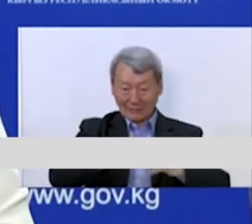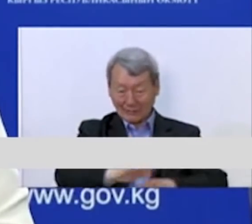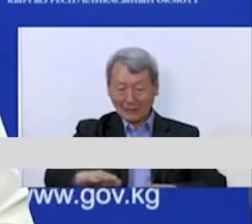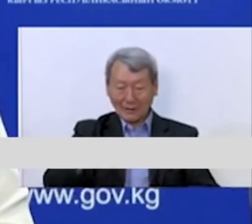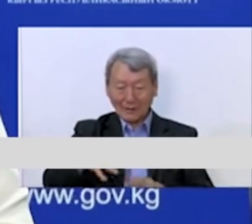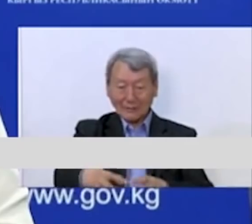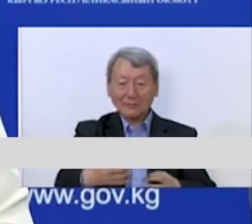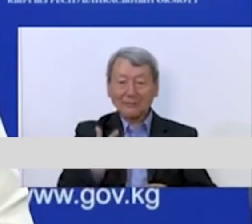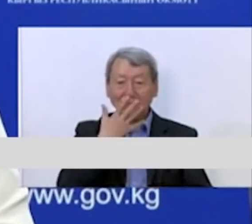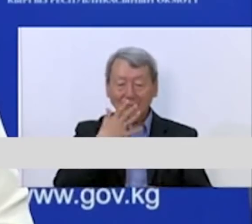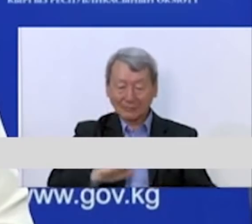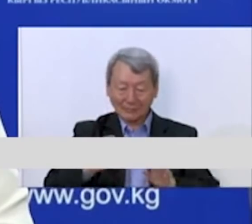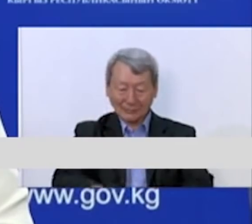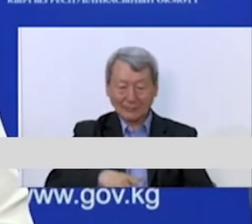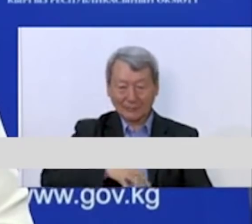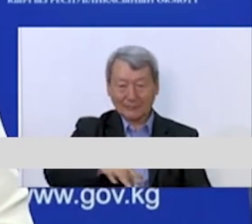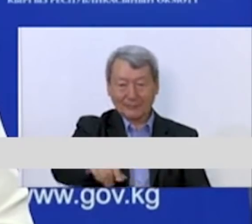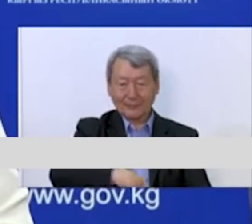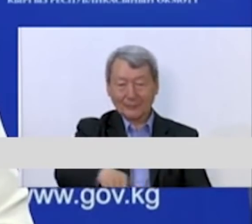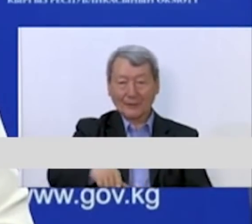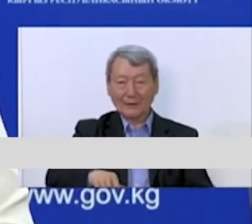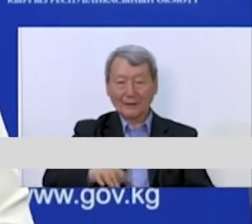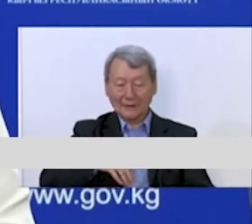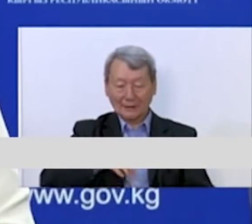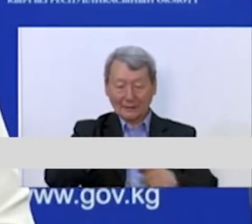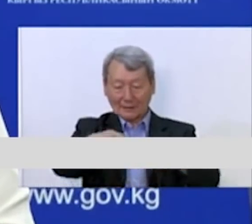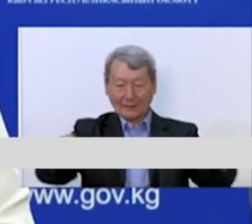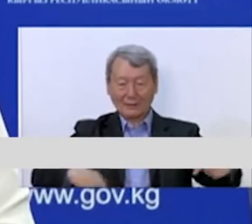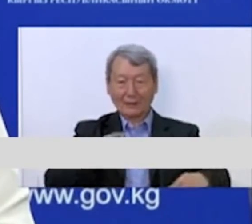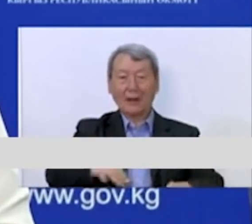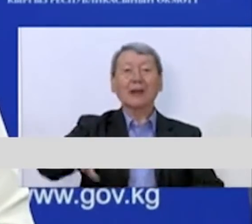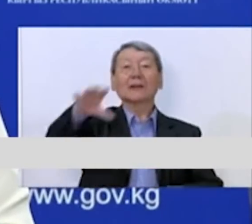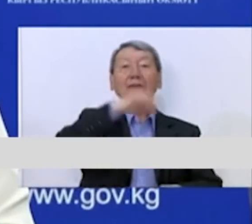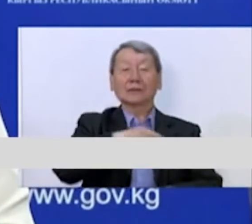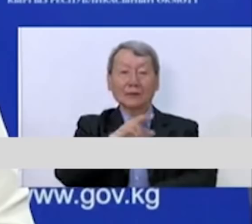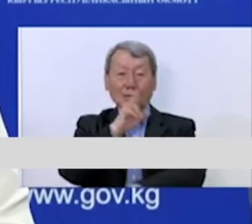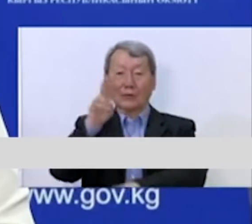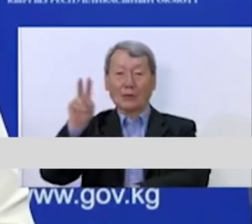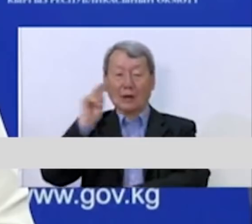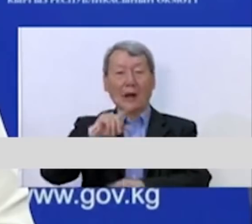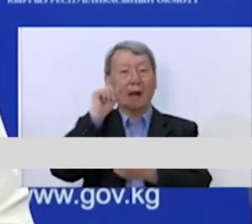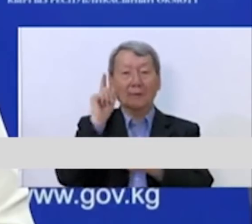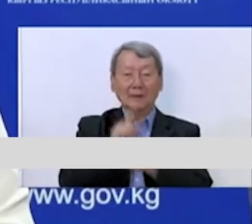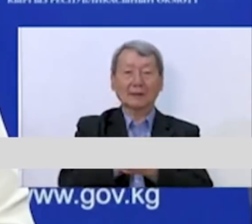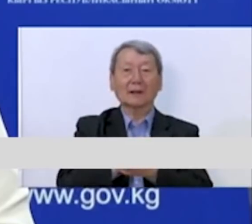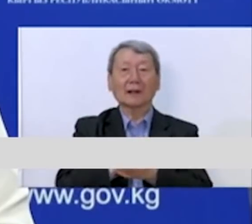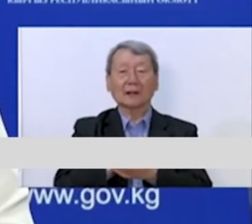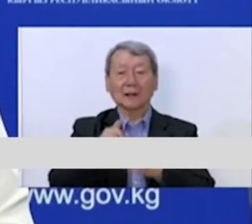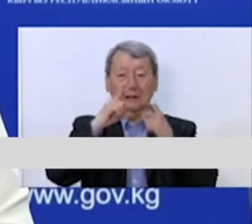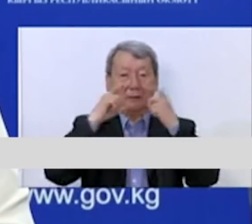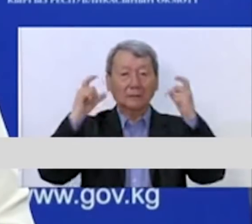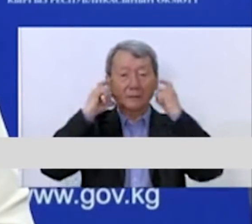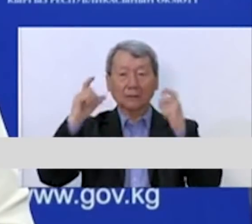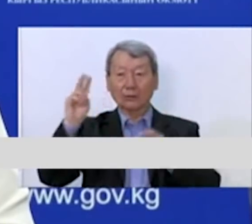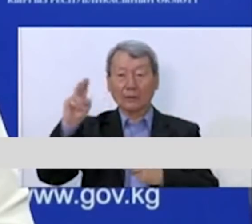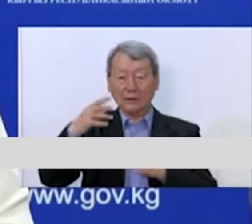коврик, пропитанный дезинфицирующим раствором. И для всех сотрудников обязательно применение масок